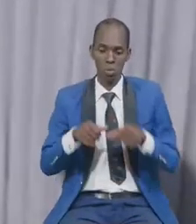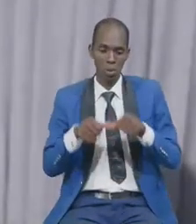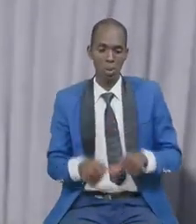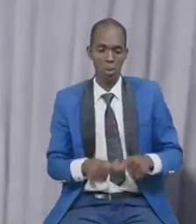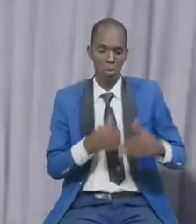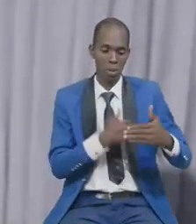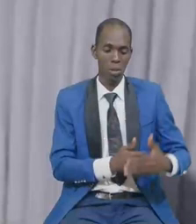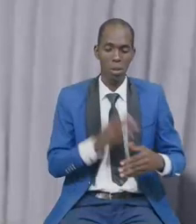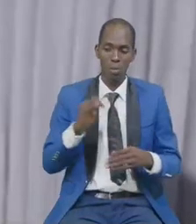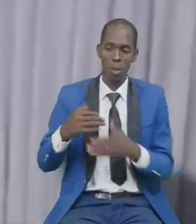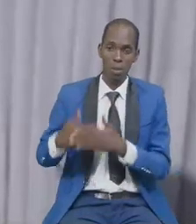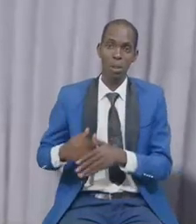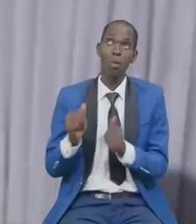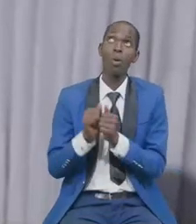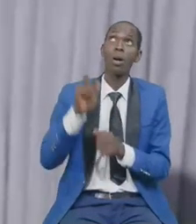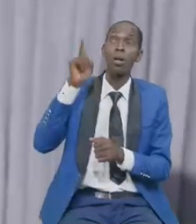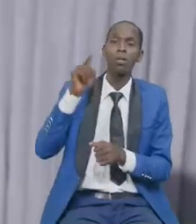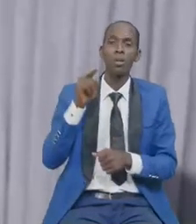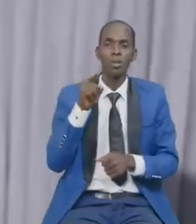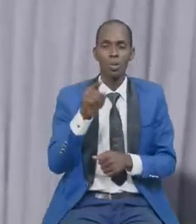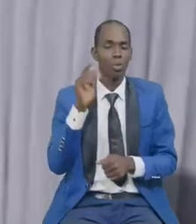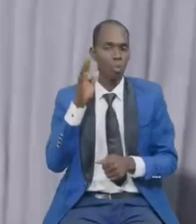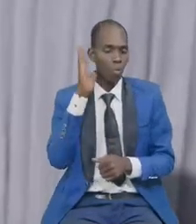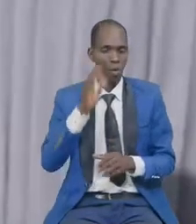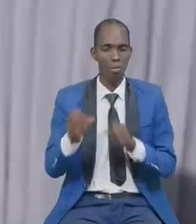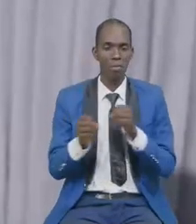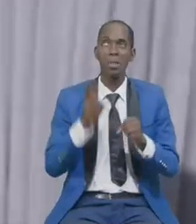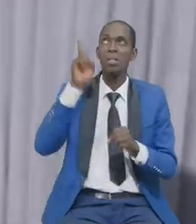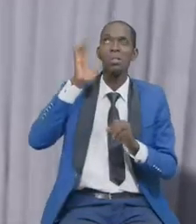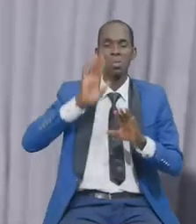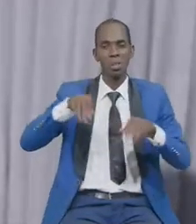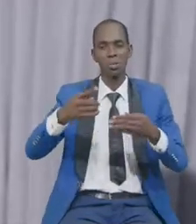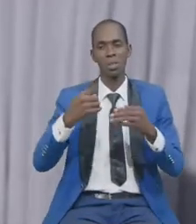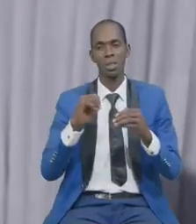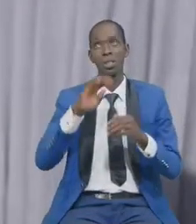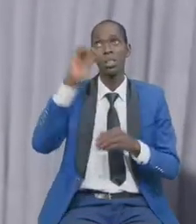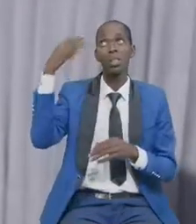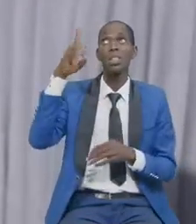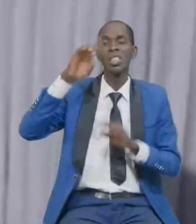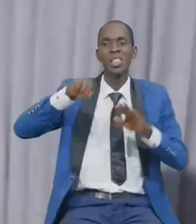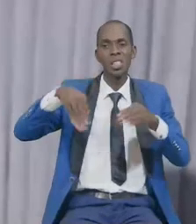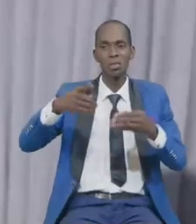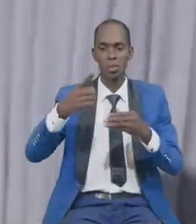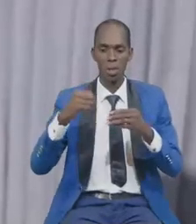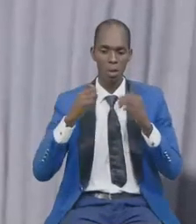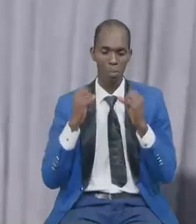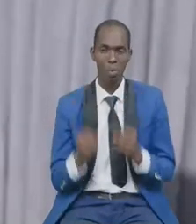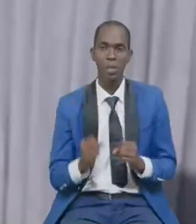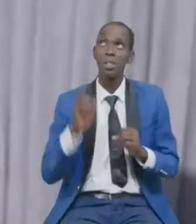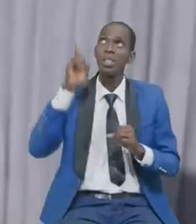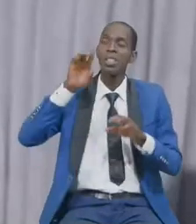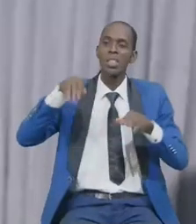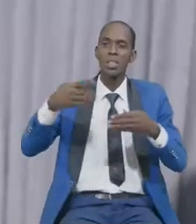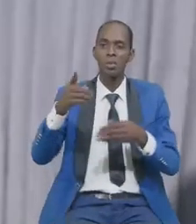vous verrez qu'il vous donnera la grâce, il te donnera la puissance, il te donnera la capacité et